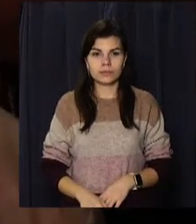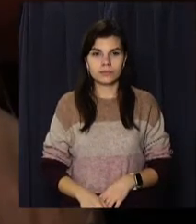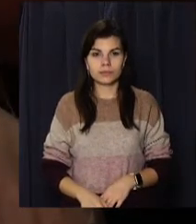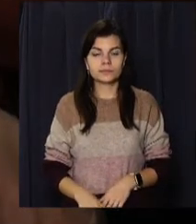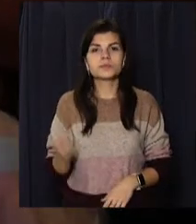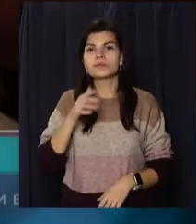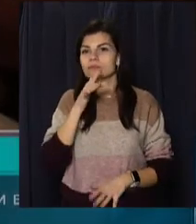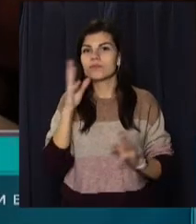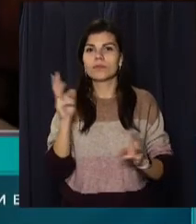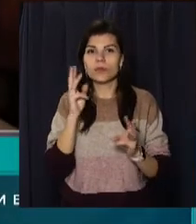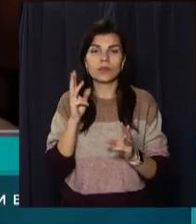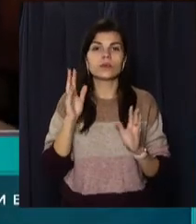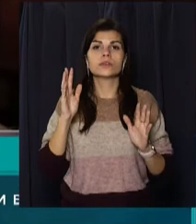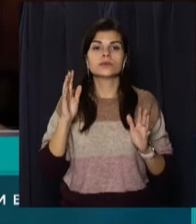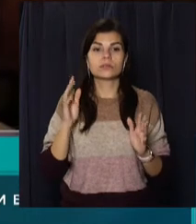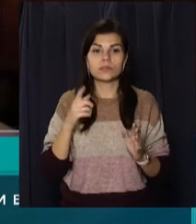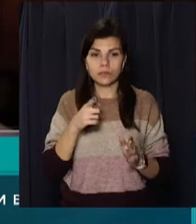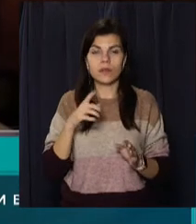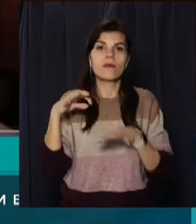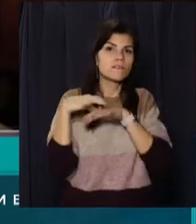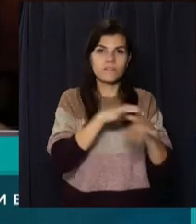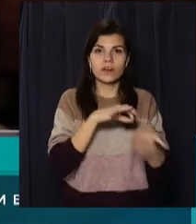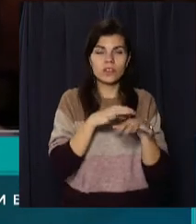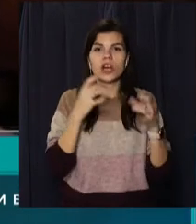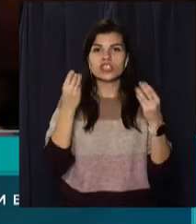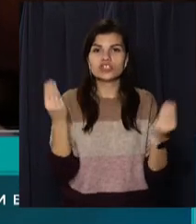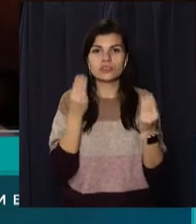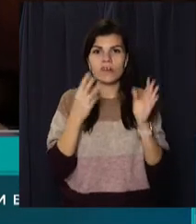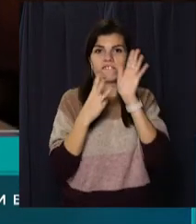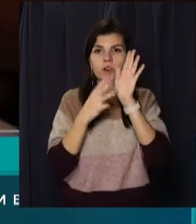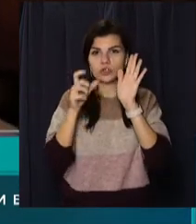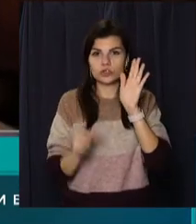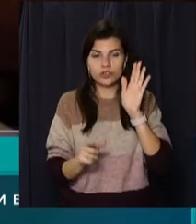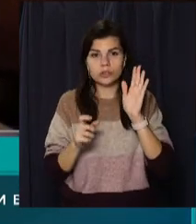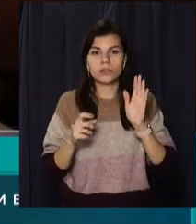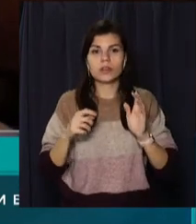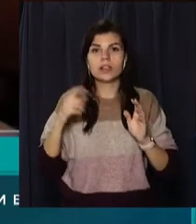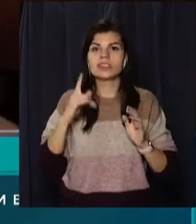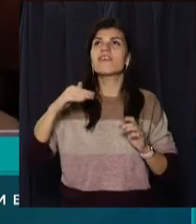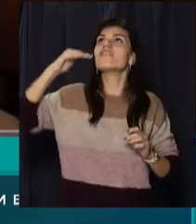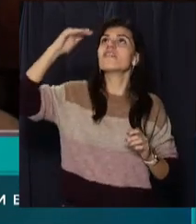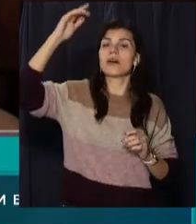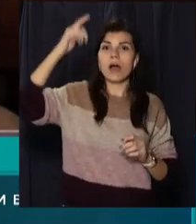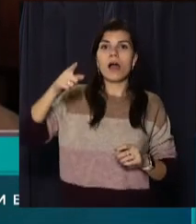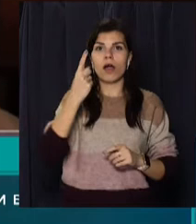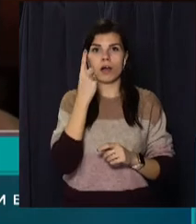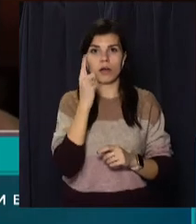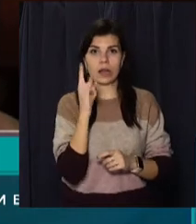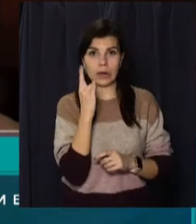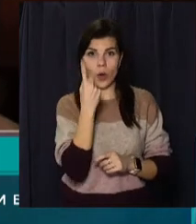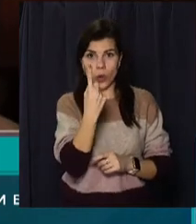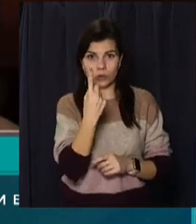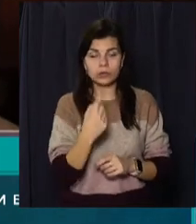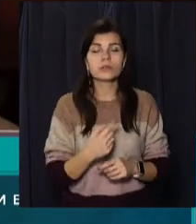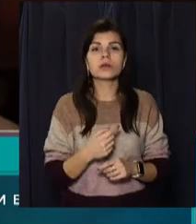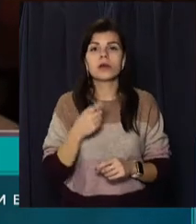Під час пожежі ланкою ГДЗС виведено на свіже повітря 8 чоловік з верхніх поверхів, із них одна дитина. До